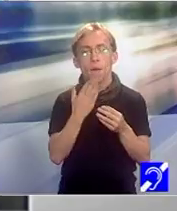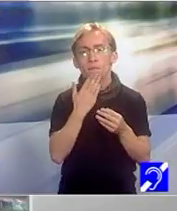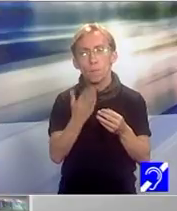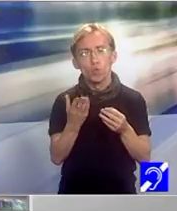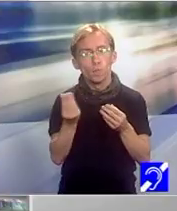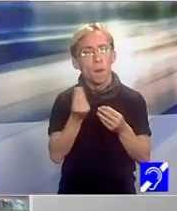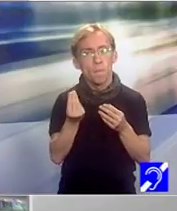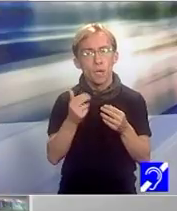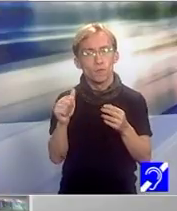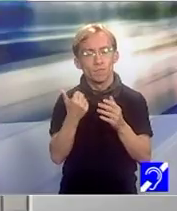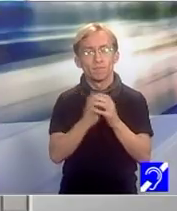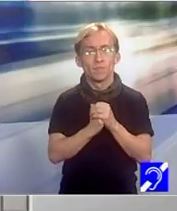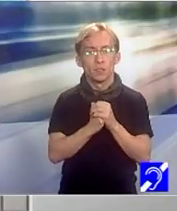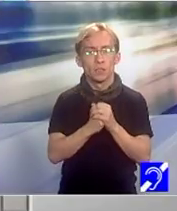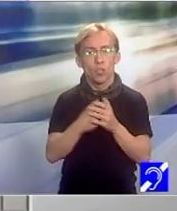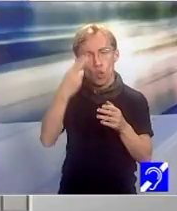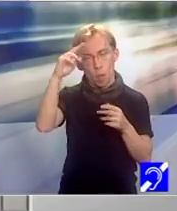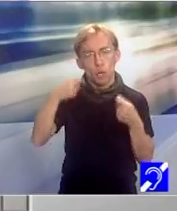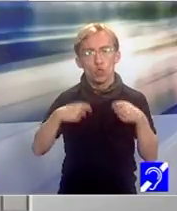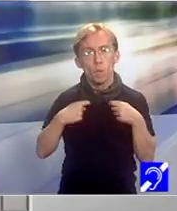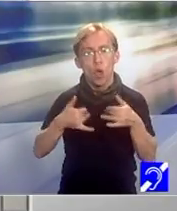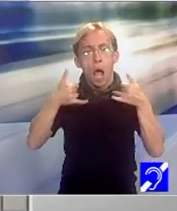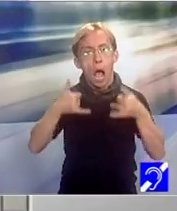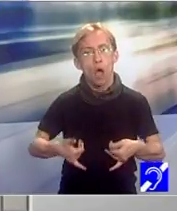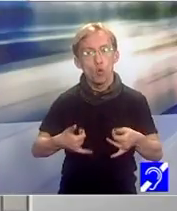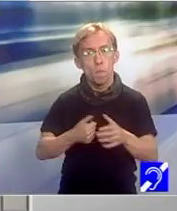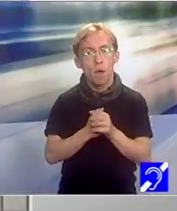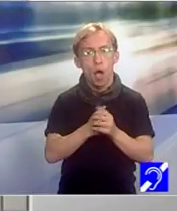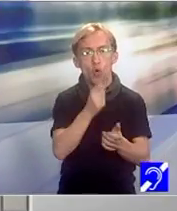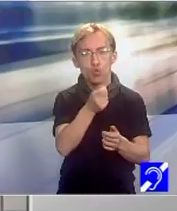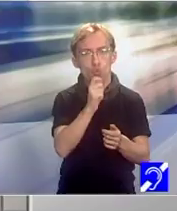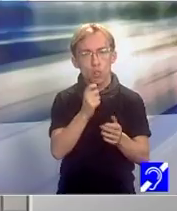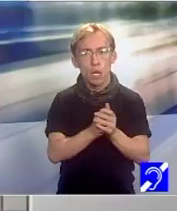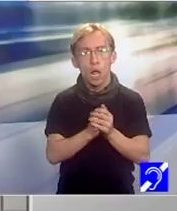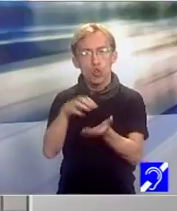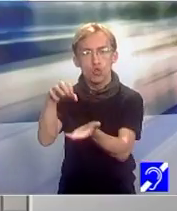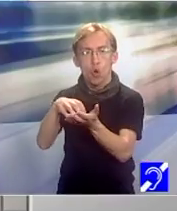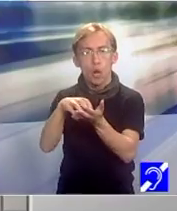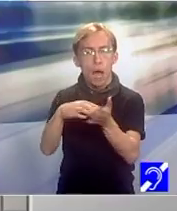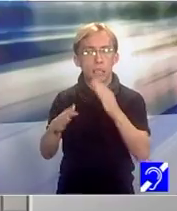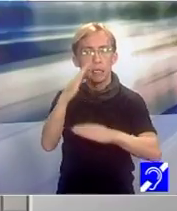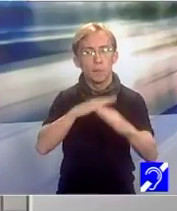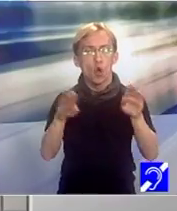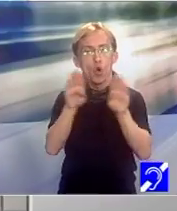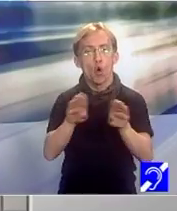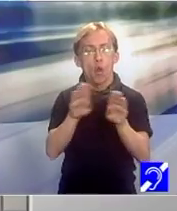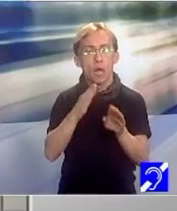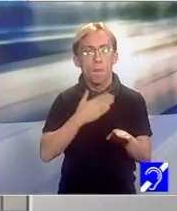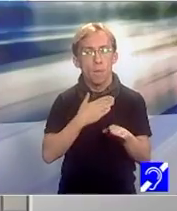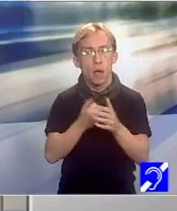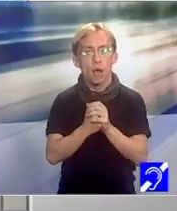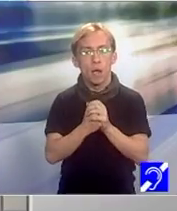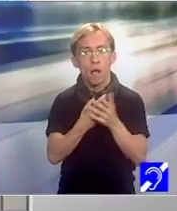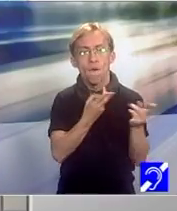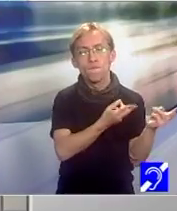mult încă o dată. Și eu mulțumesc. Doamnelor, domnilor, acum jurnal special, știri din zona dizabilității prezentate de colegul meu Mihai Arsenie, după care vă invit